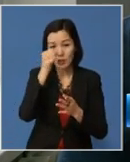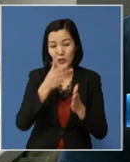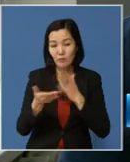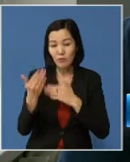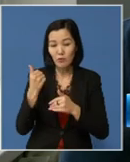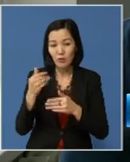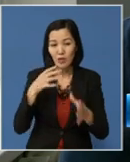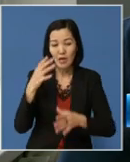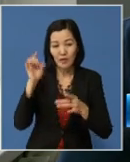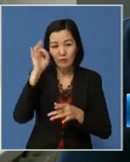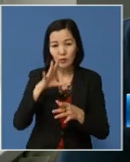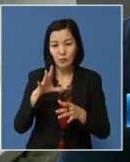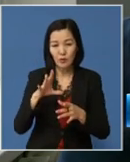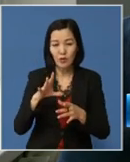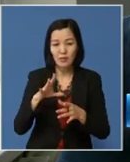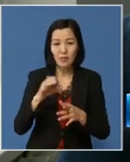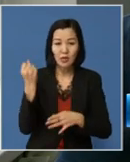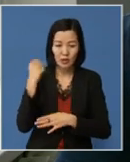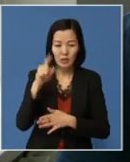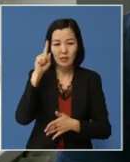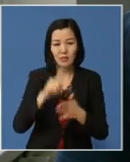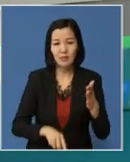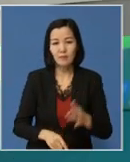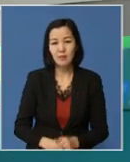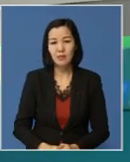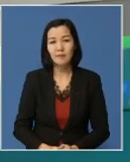Ольга бұл жолы да намысты қолдан бермейді деп ойлаймыз.